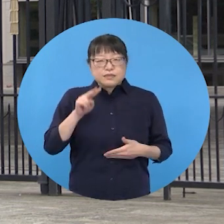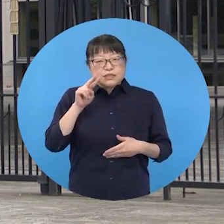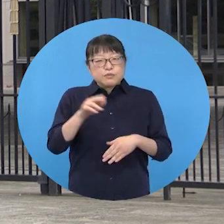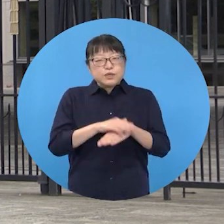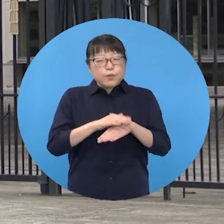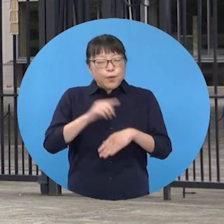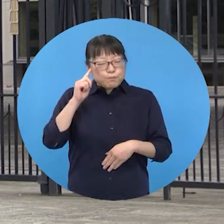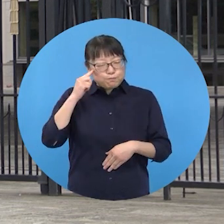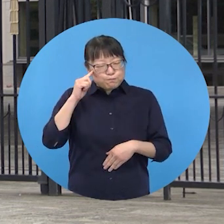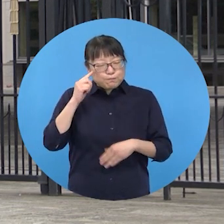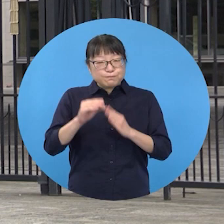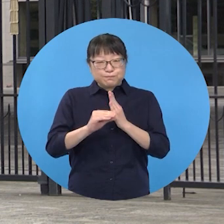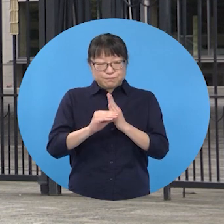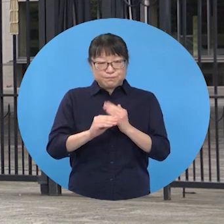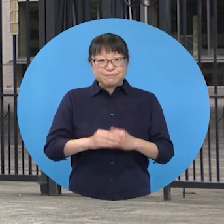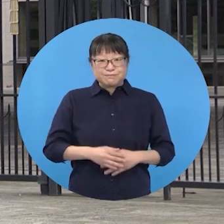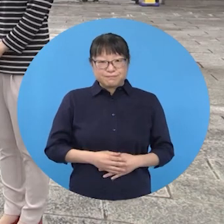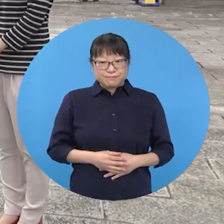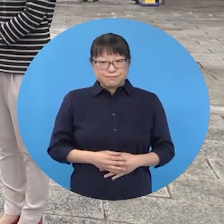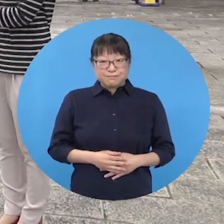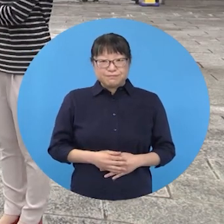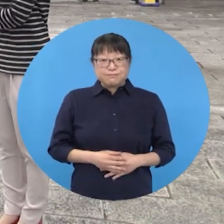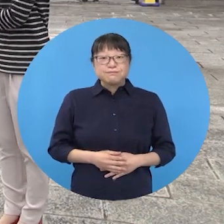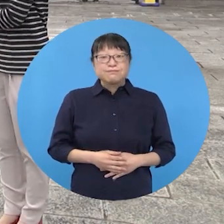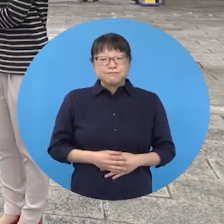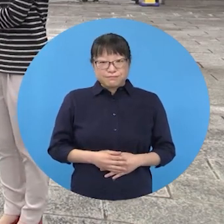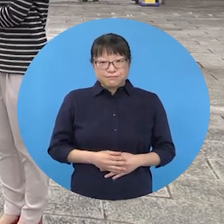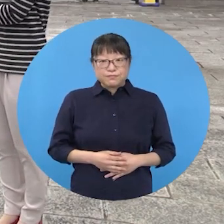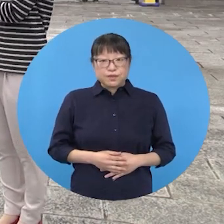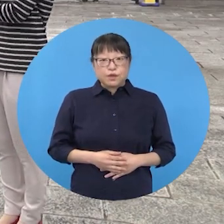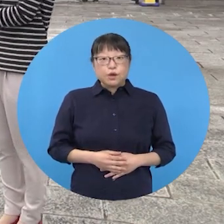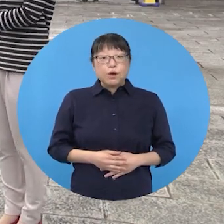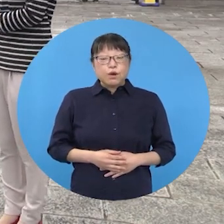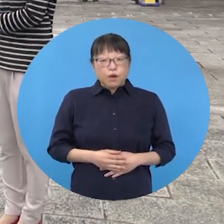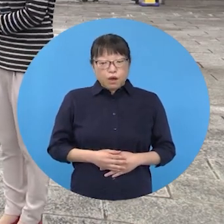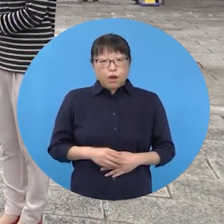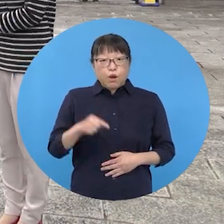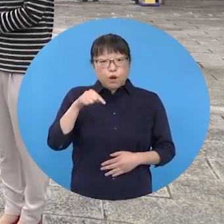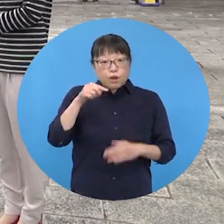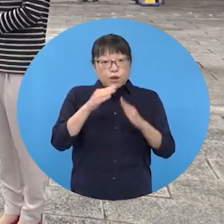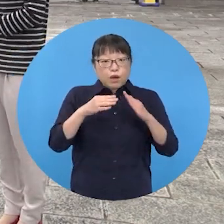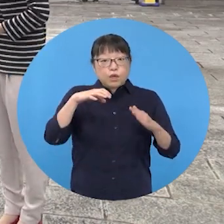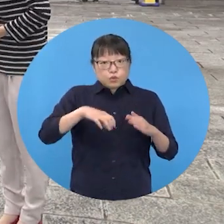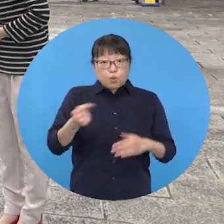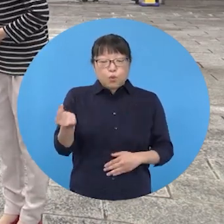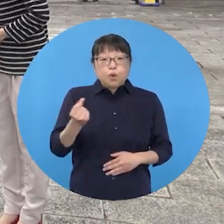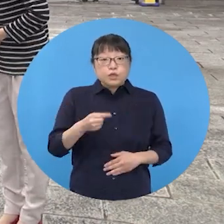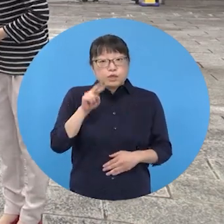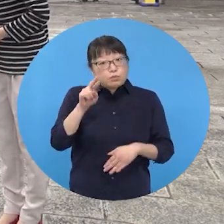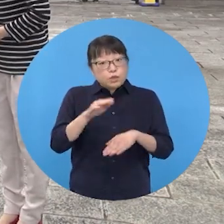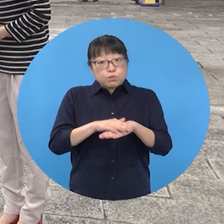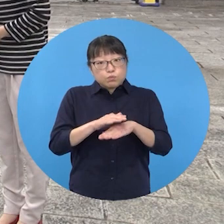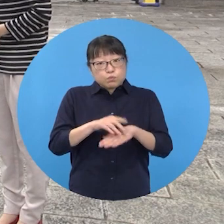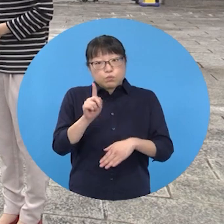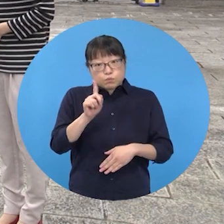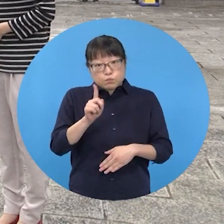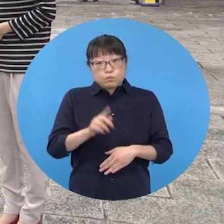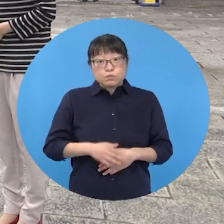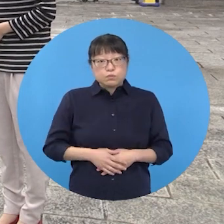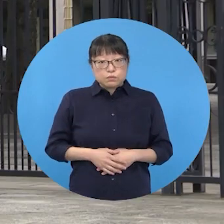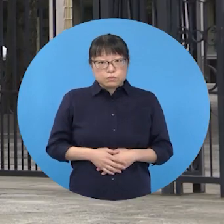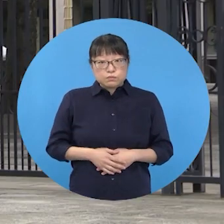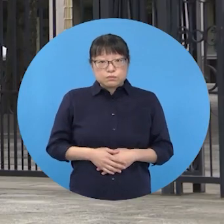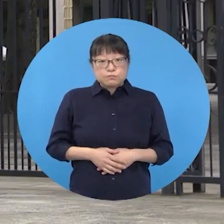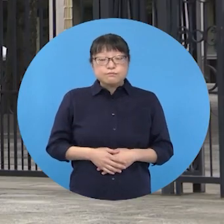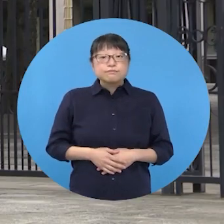ように検討を進めています。 こちらの会場で観覧するためにはどのようにすればよろしいでしょうか。 は